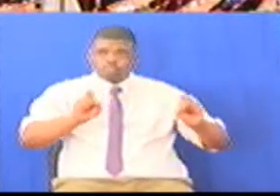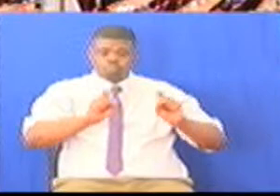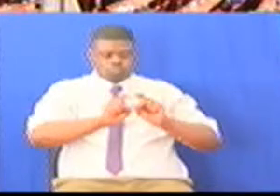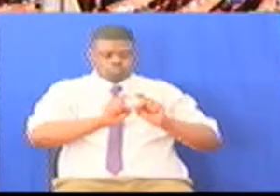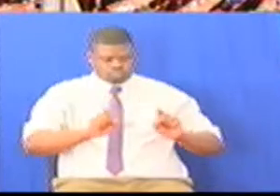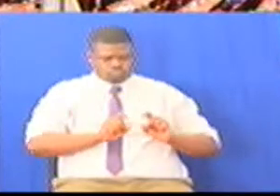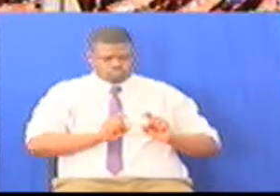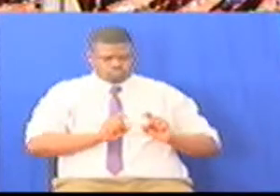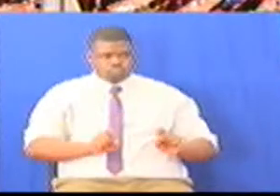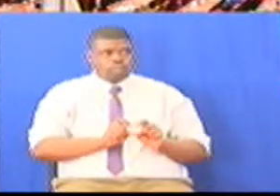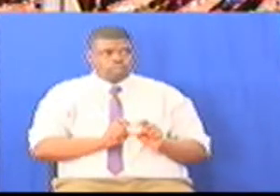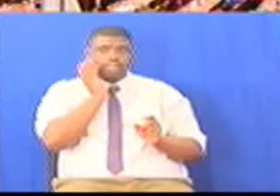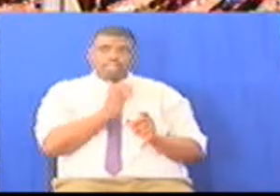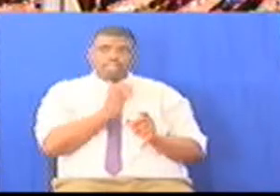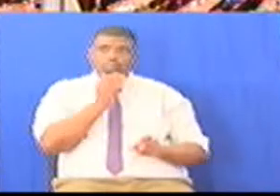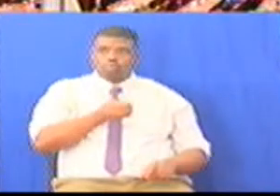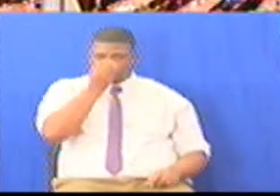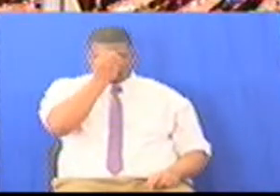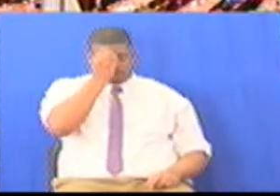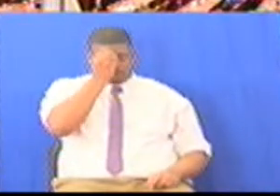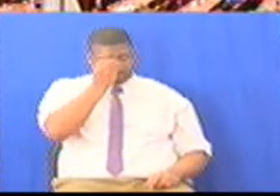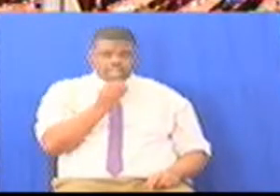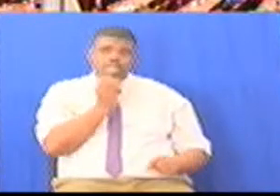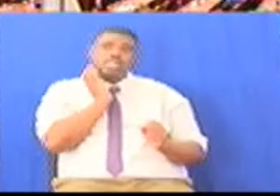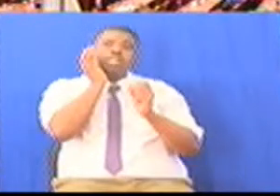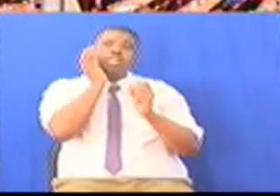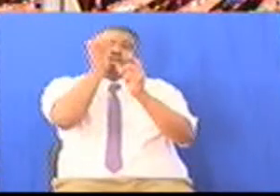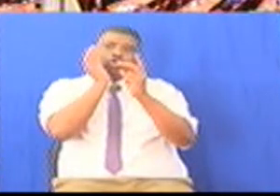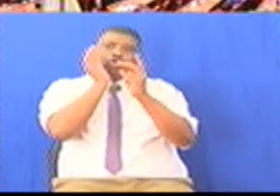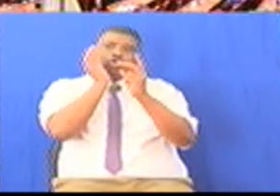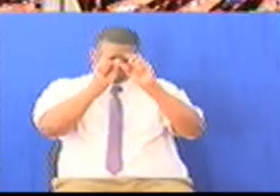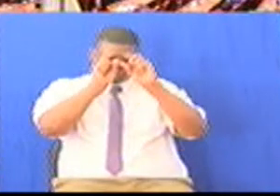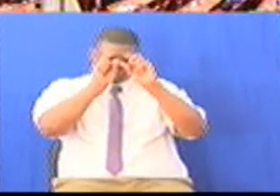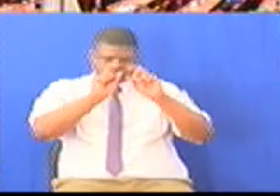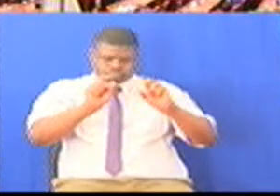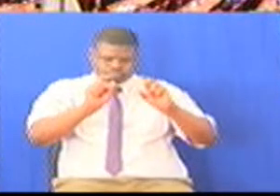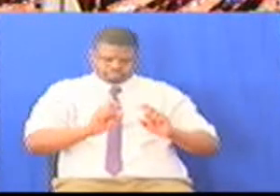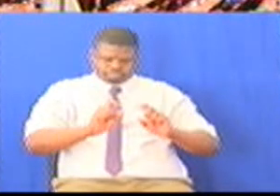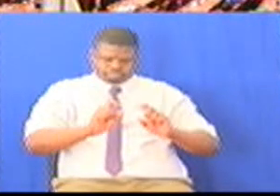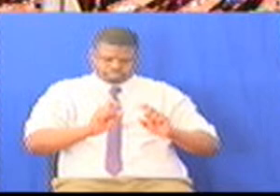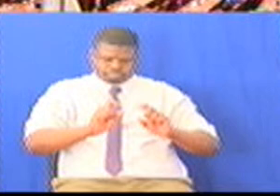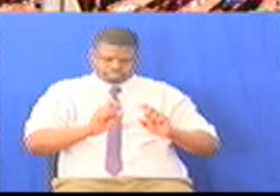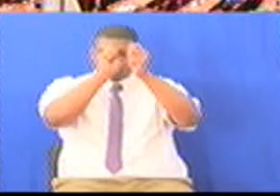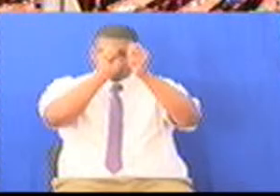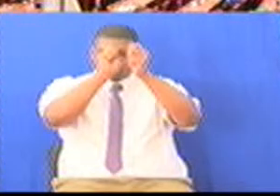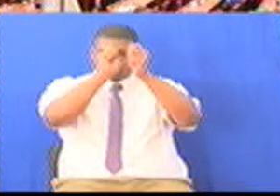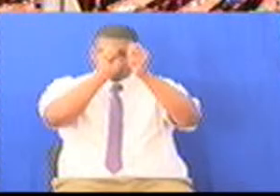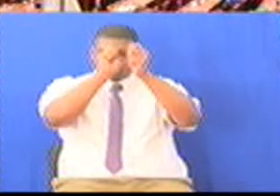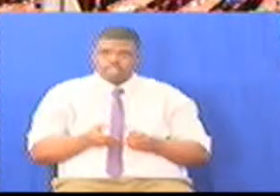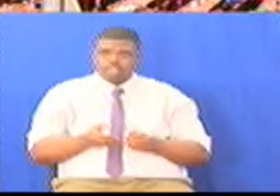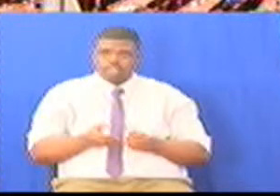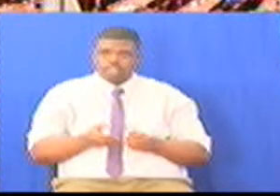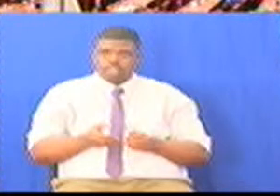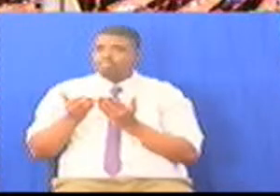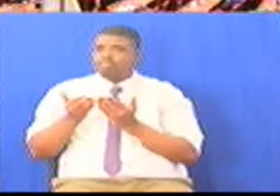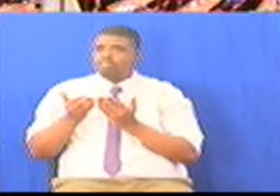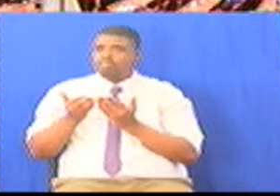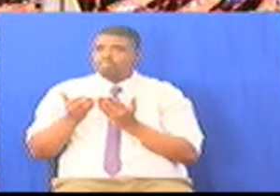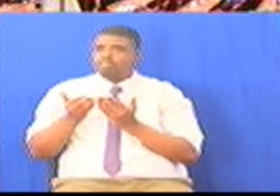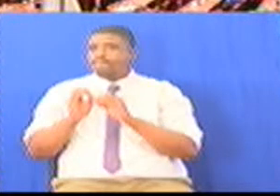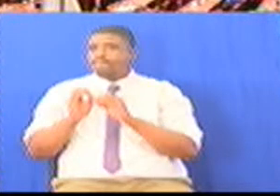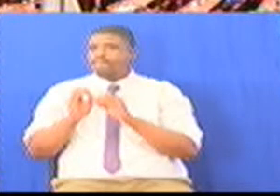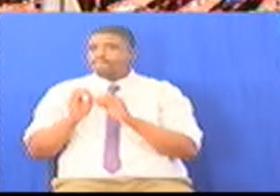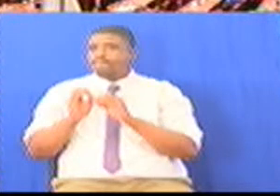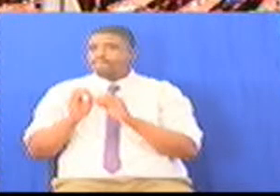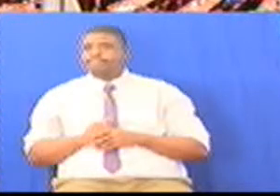madhumuni ya kujielimisha maudhui ya kila kifungu na kupendekeza marekebisho katika maeneo ambayo yanahitaji maboresho. Baada